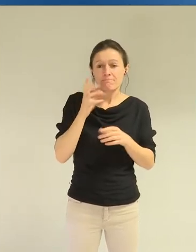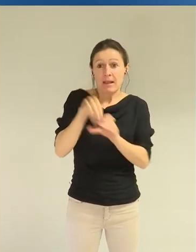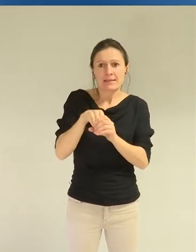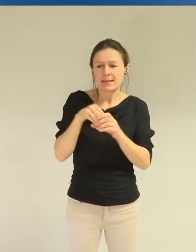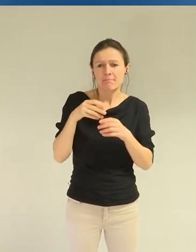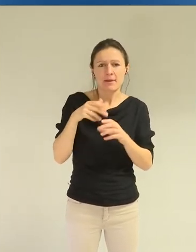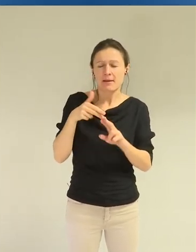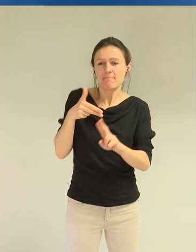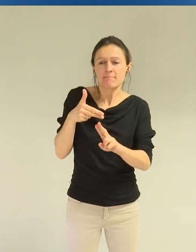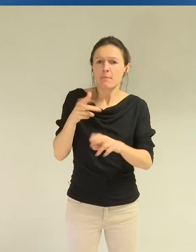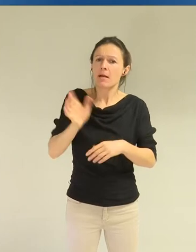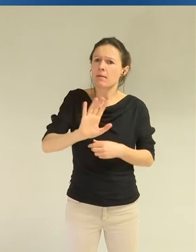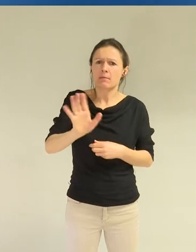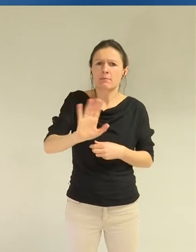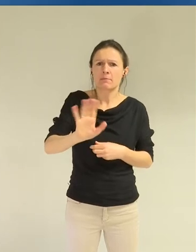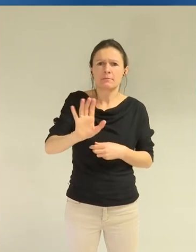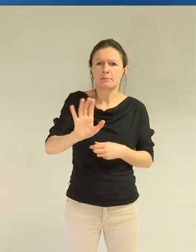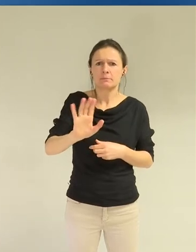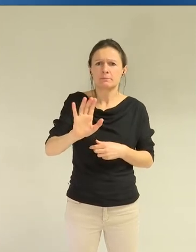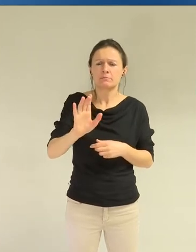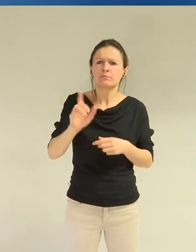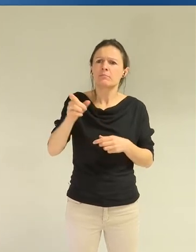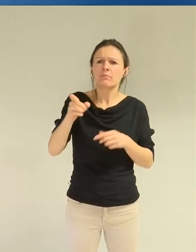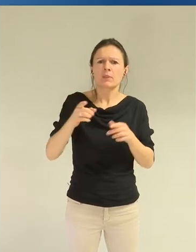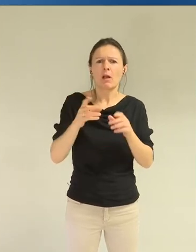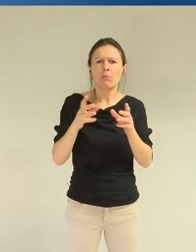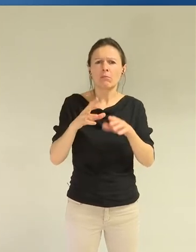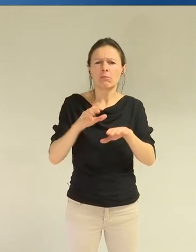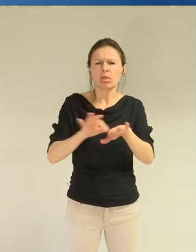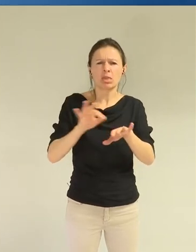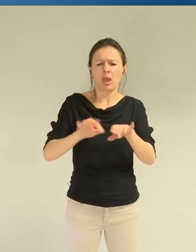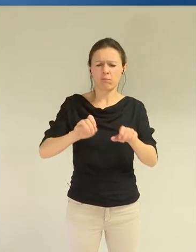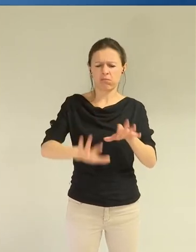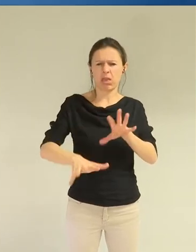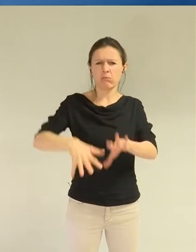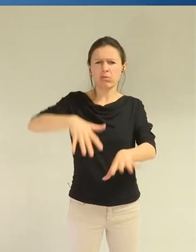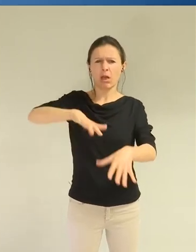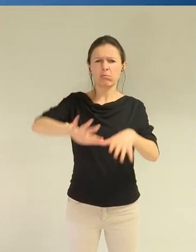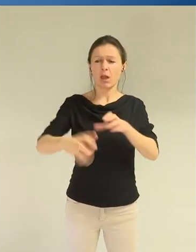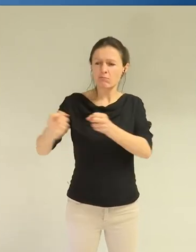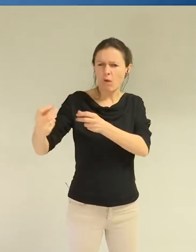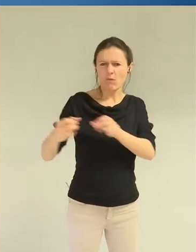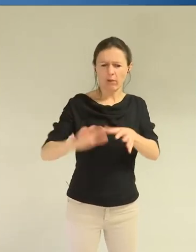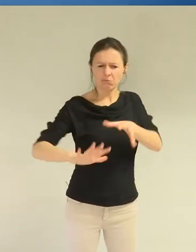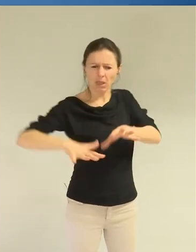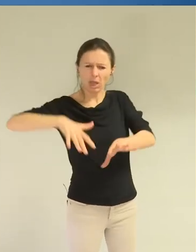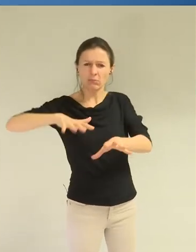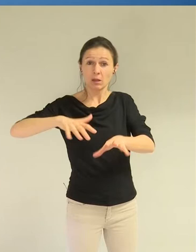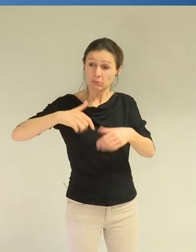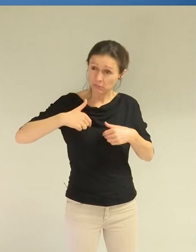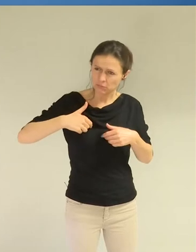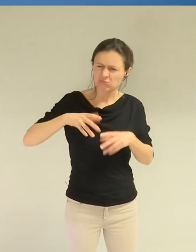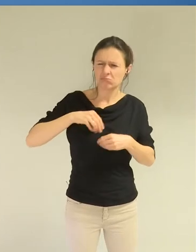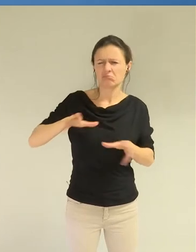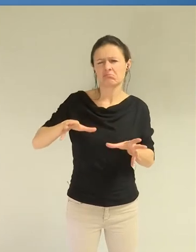dans cette boue ou votre camp et said entraîné le débat public d'assemblée en assemblée de la région à la ville en passant par la